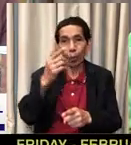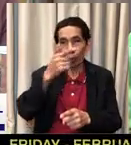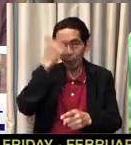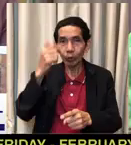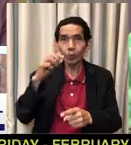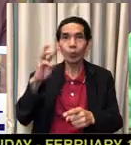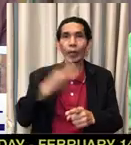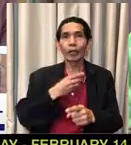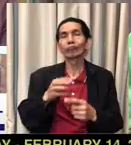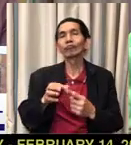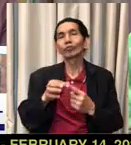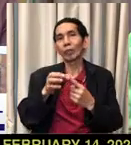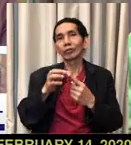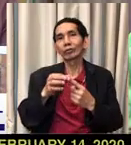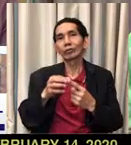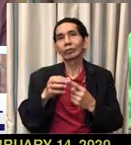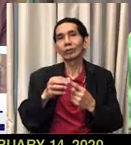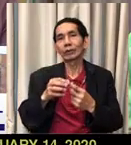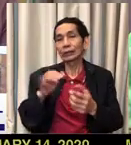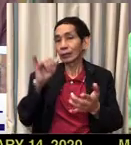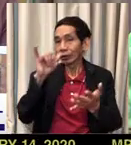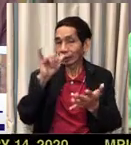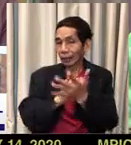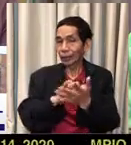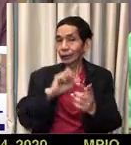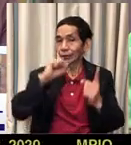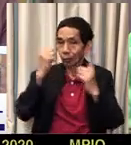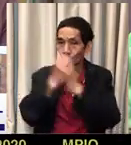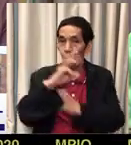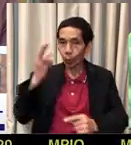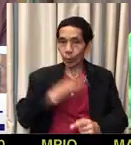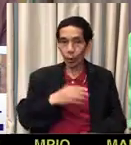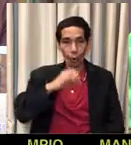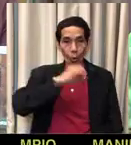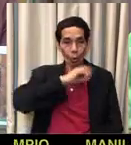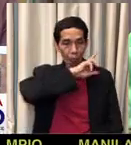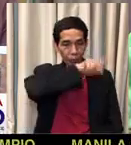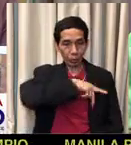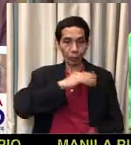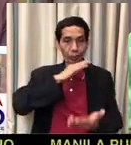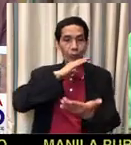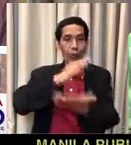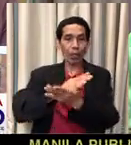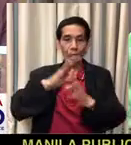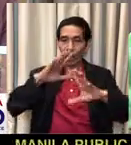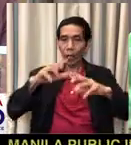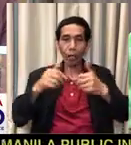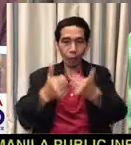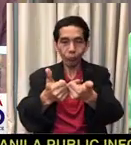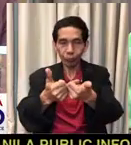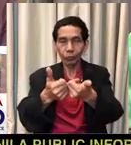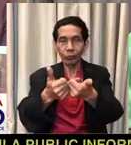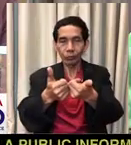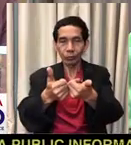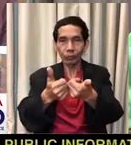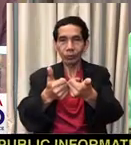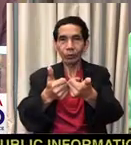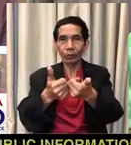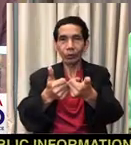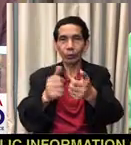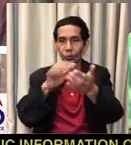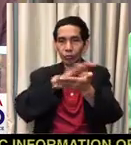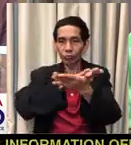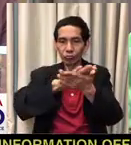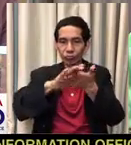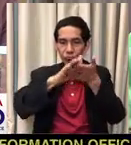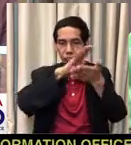are susceptible to that situation. Kaya kami na mismo ang umiiwas. Paano? Oh, ayun, pinaplastada